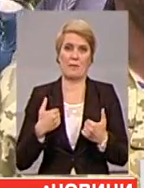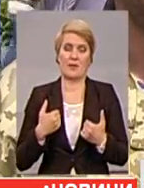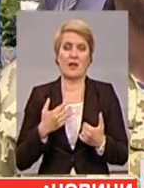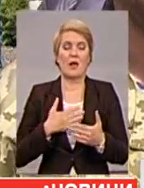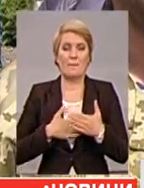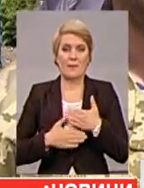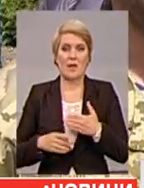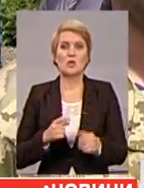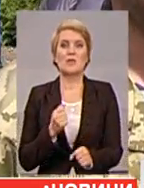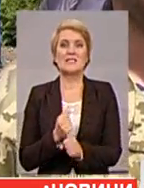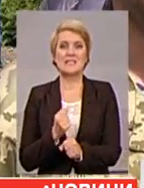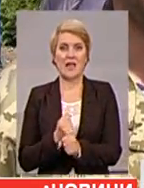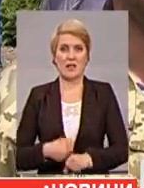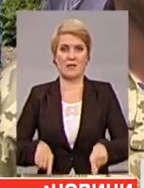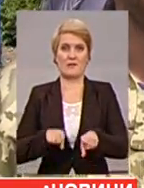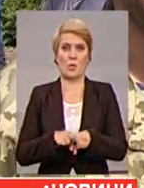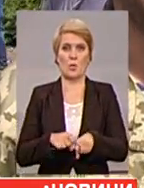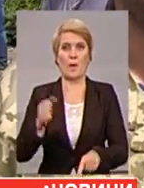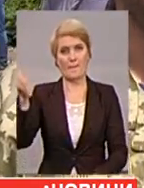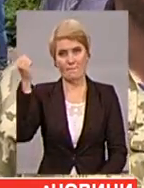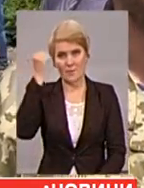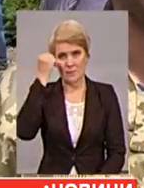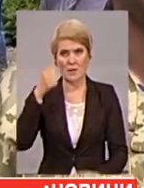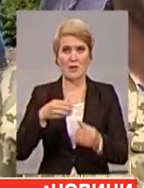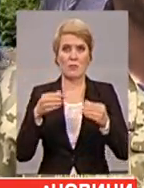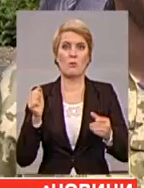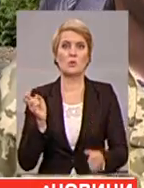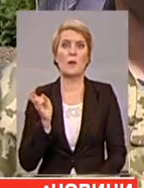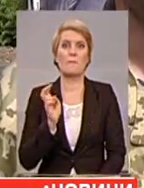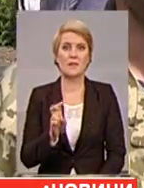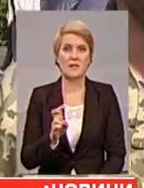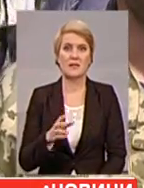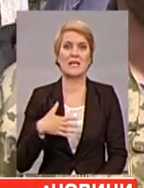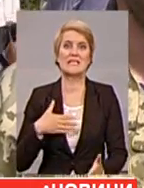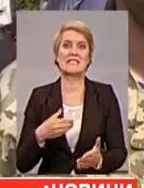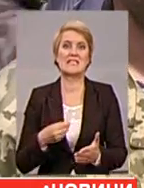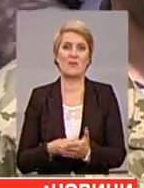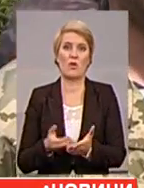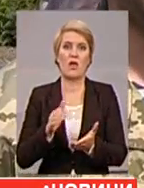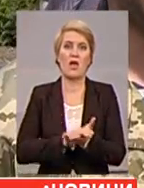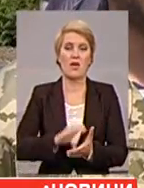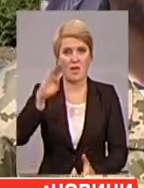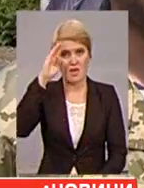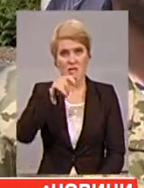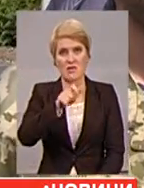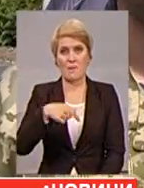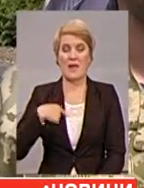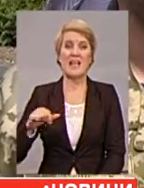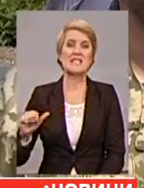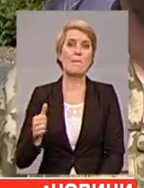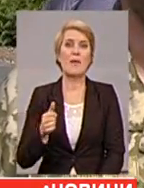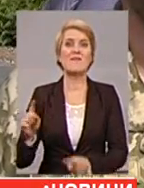приємно, що зробили таке. Меморіальна пам'ять, що можна прийти своїх ребят. У мене я з першої